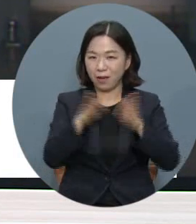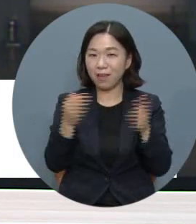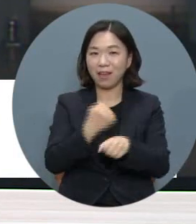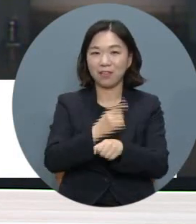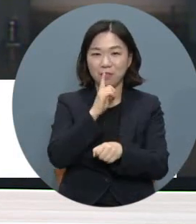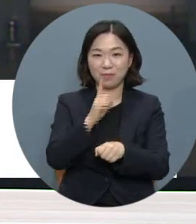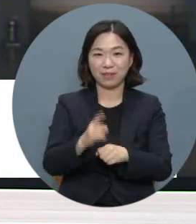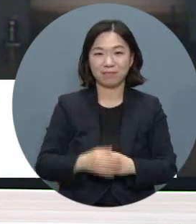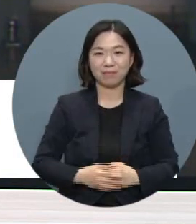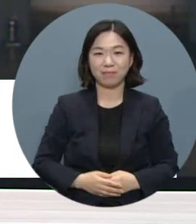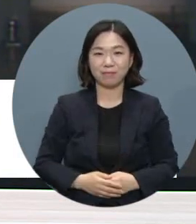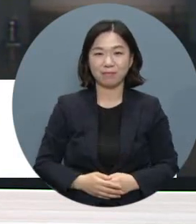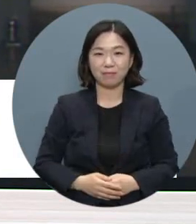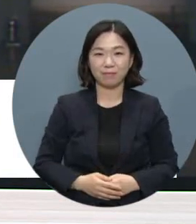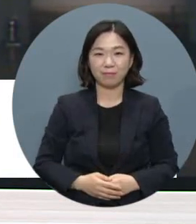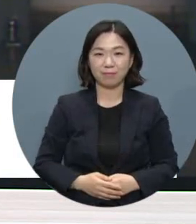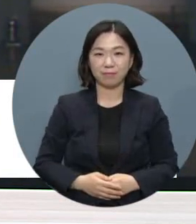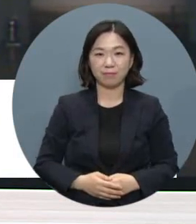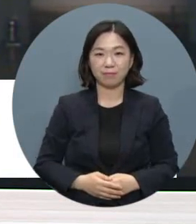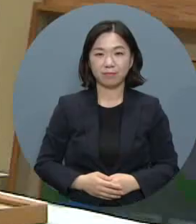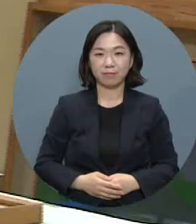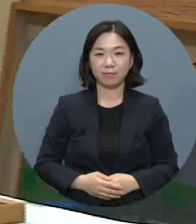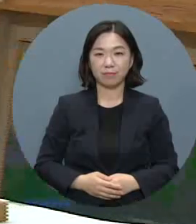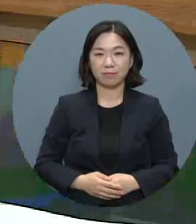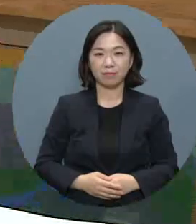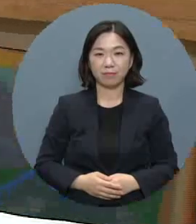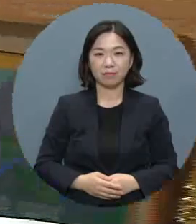했습니다. 권현수 기자가 보도합니다.